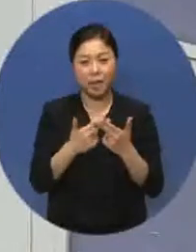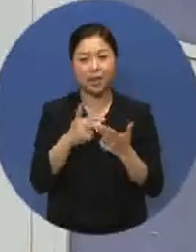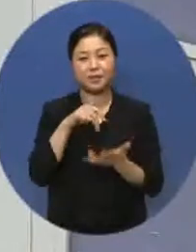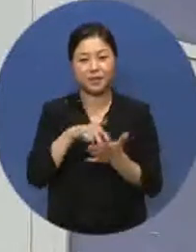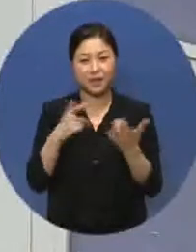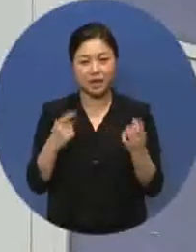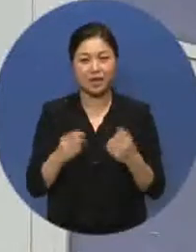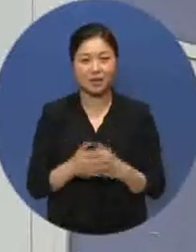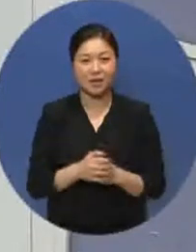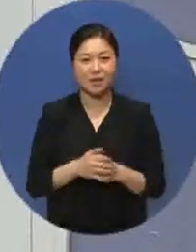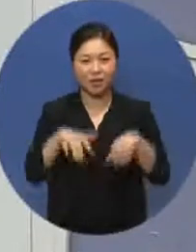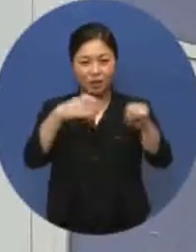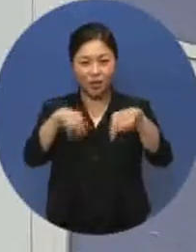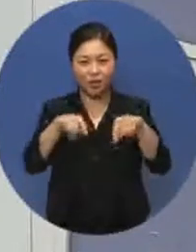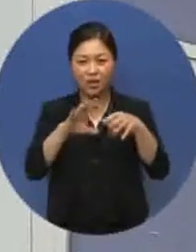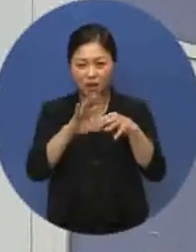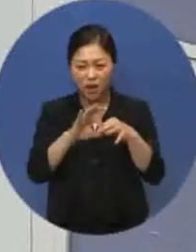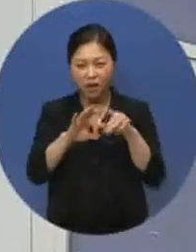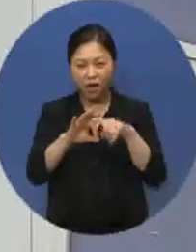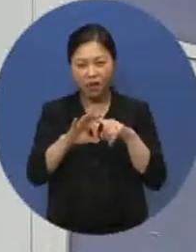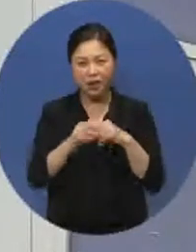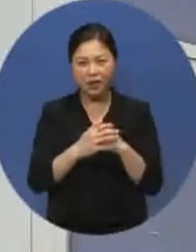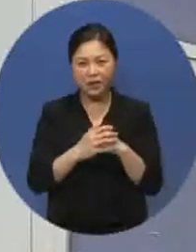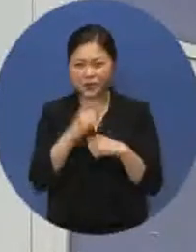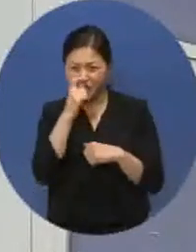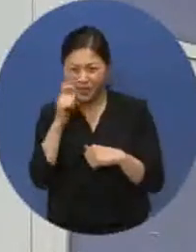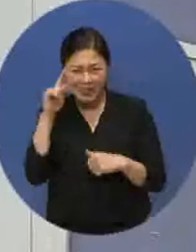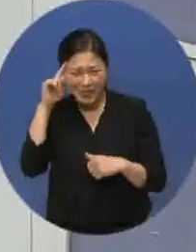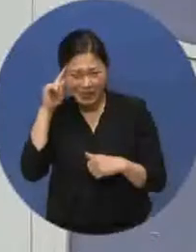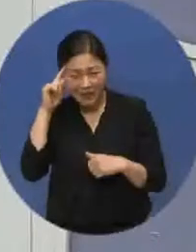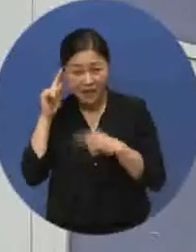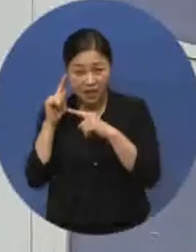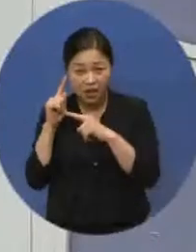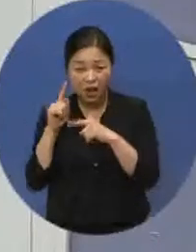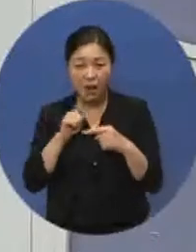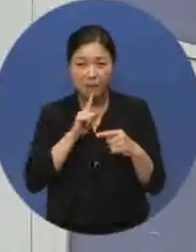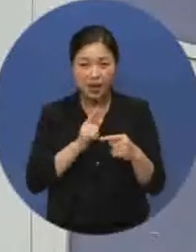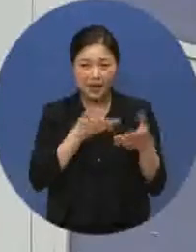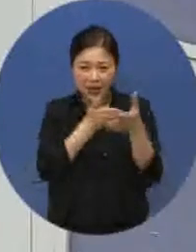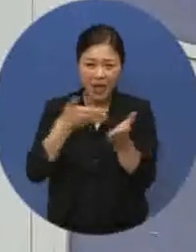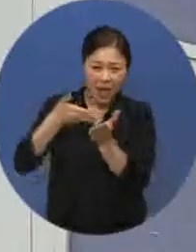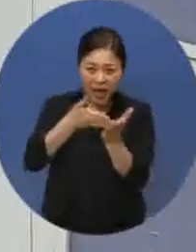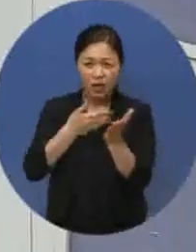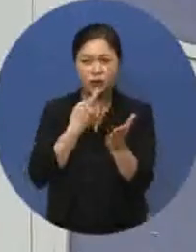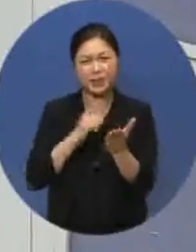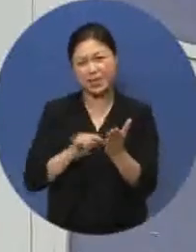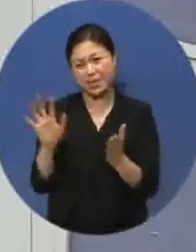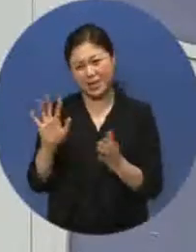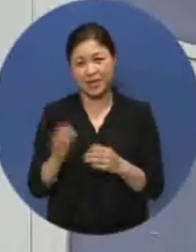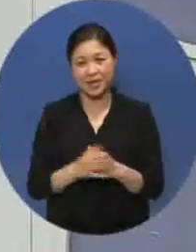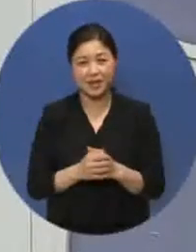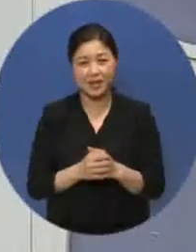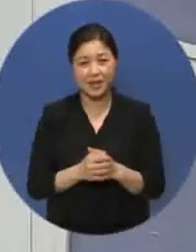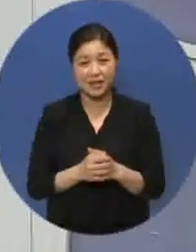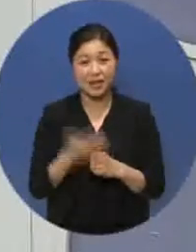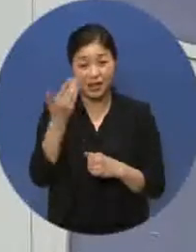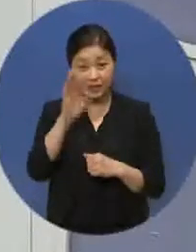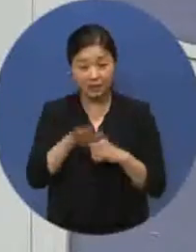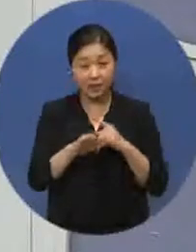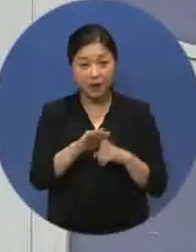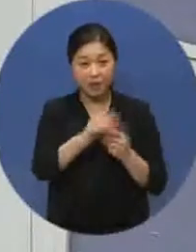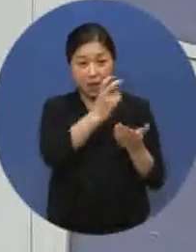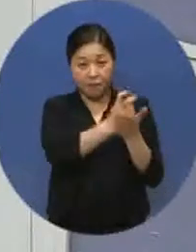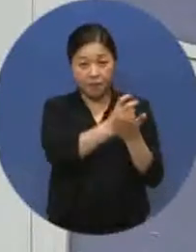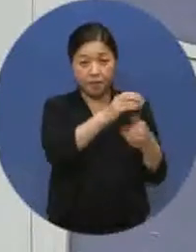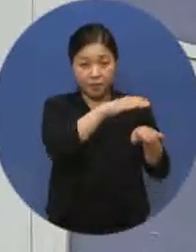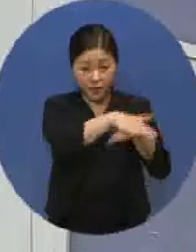좀 민감한 사안에 대해서 쉽게 목소리를 내는 게 상당히 어려운 구조입니다. 그러나 우리 사회가 갖고 있는 것 중에서 법치주의와